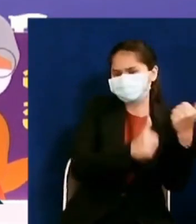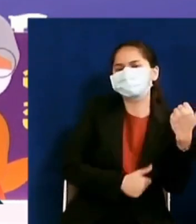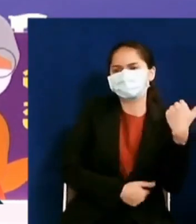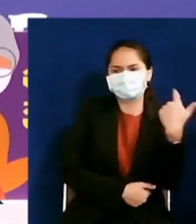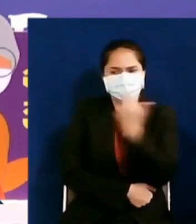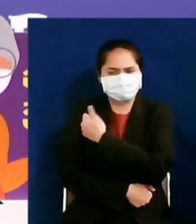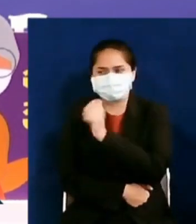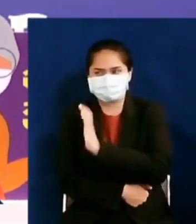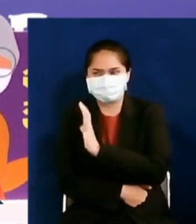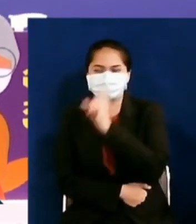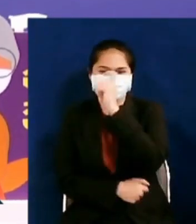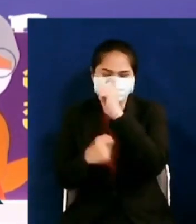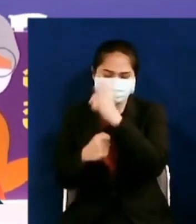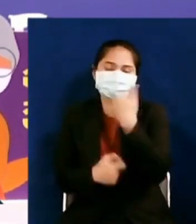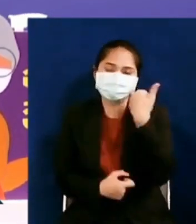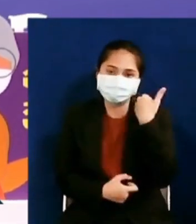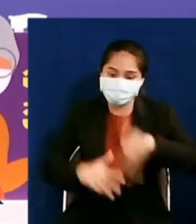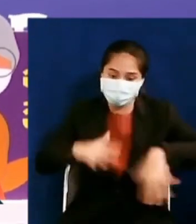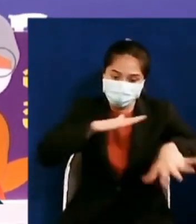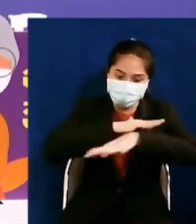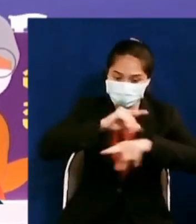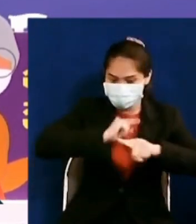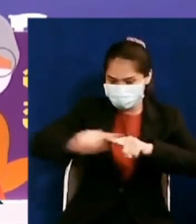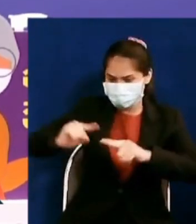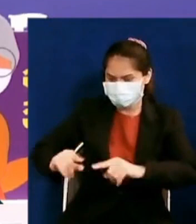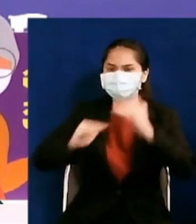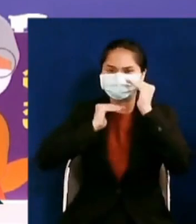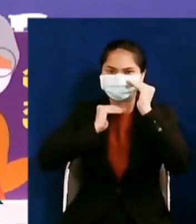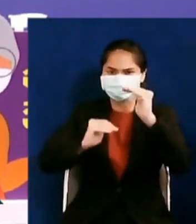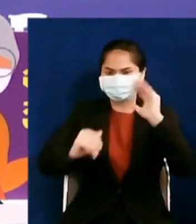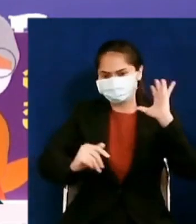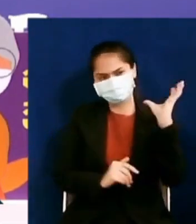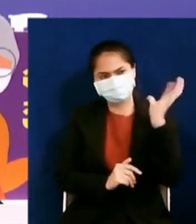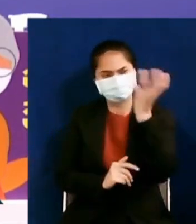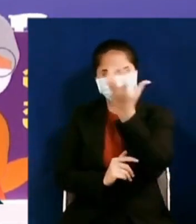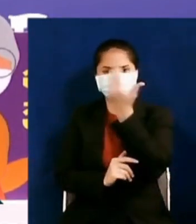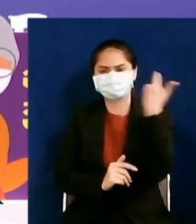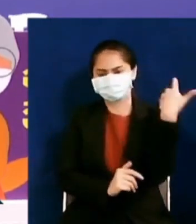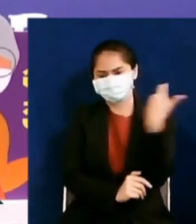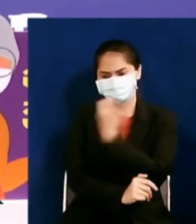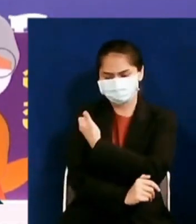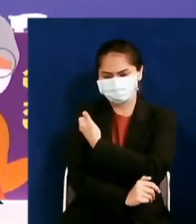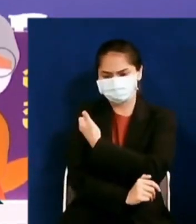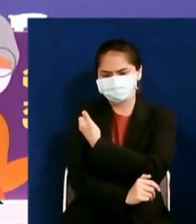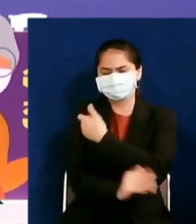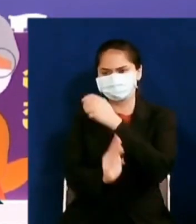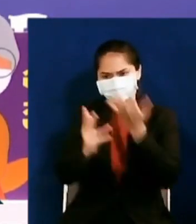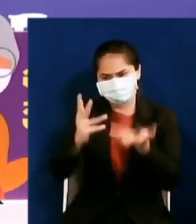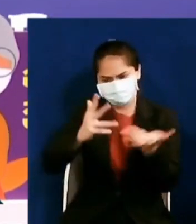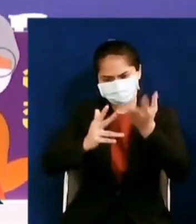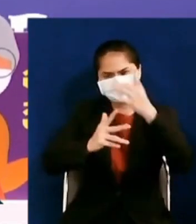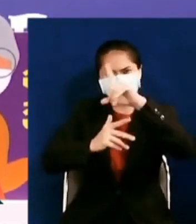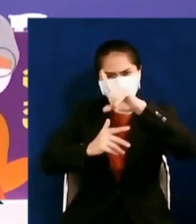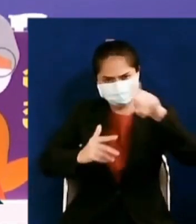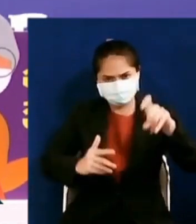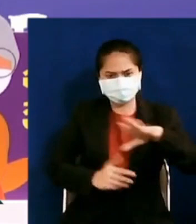าบันอื่นต่อไปเพราะฉะนั้นอย่าเพิ่งตกใจไอ้ที่บอกว่าตรวจแล้วไม่เจอหรือเจอหรือไม่อย่างไรคุณหมอยืนยันว่าถ้าเจอที่หนึ่งเป็นลบอีกที่หนึ่